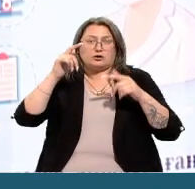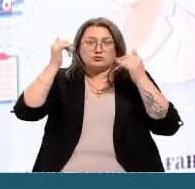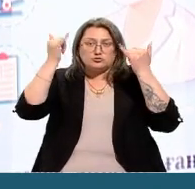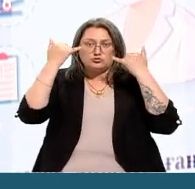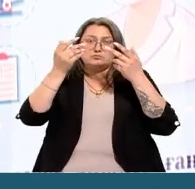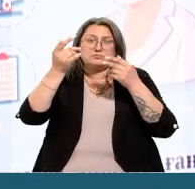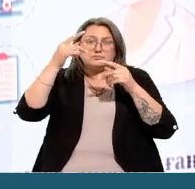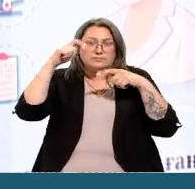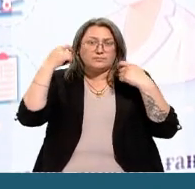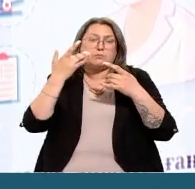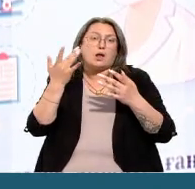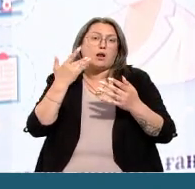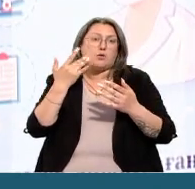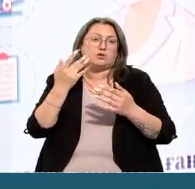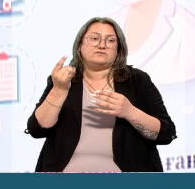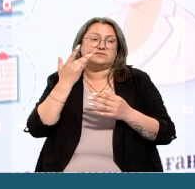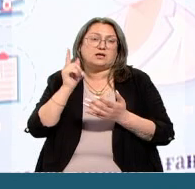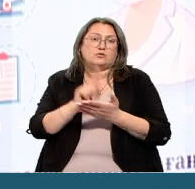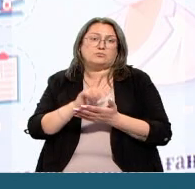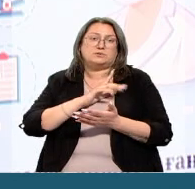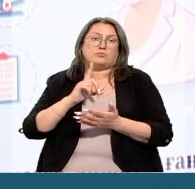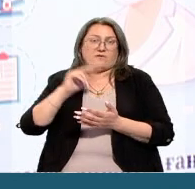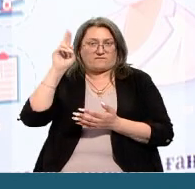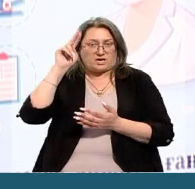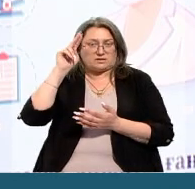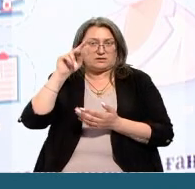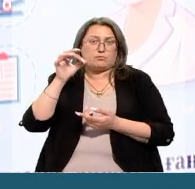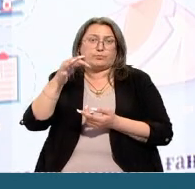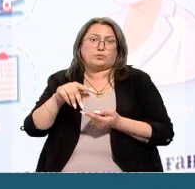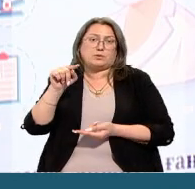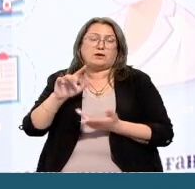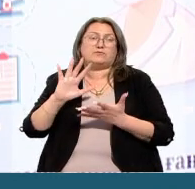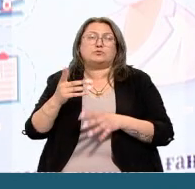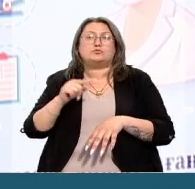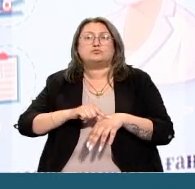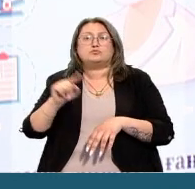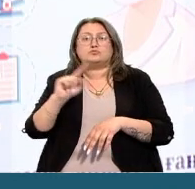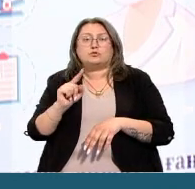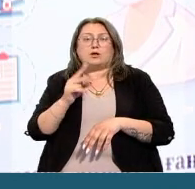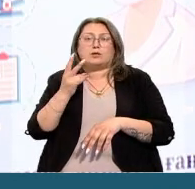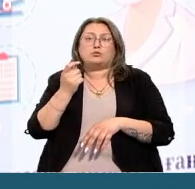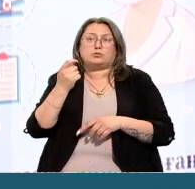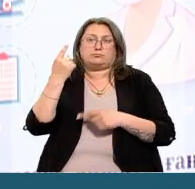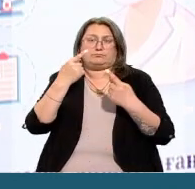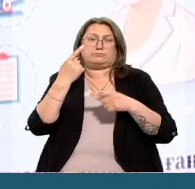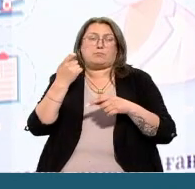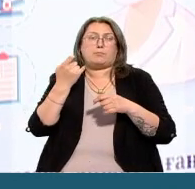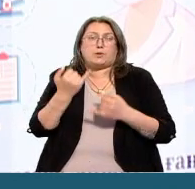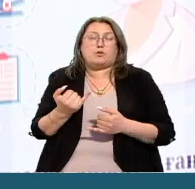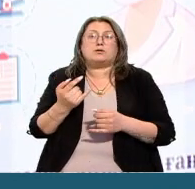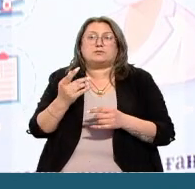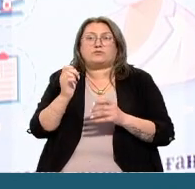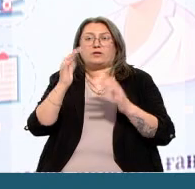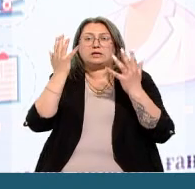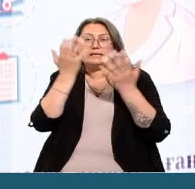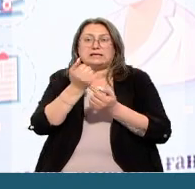головные уборы, такие легкие, и всегда при себе иметь бутылочку с водой. Что если где-то что-то стало им немножко дурновато, они могут отойти